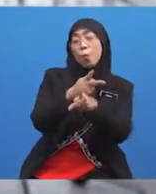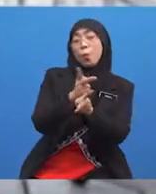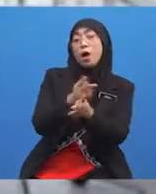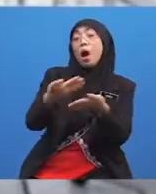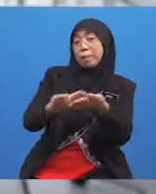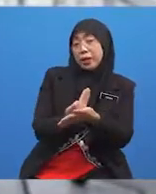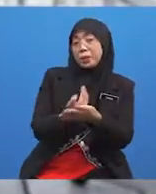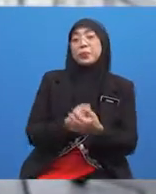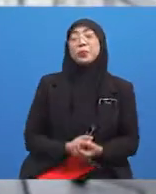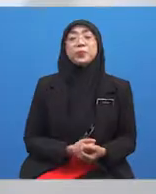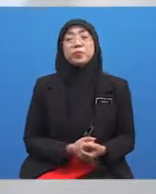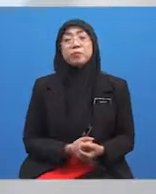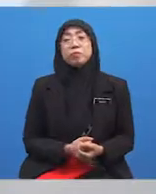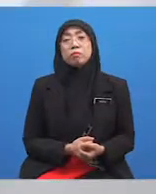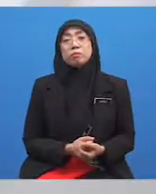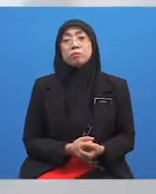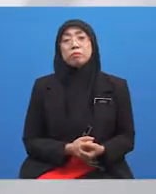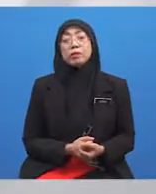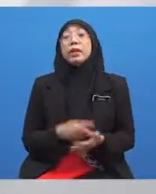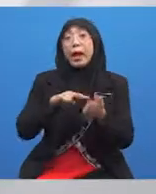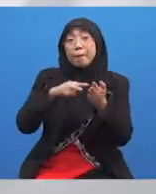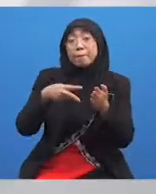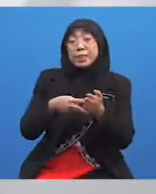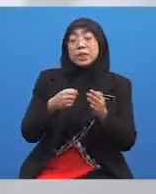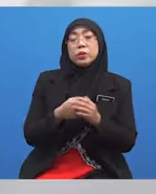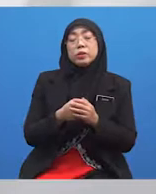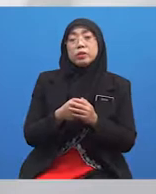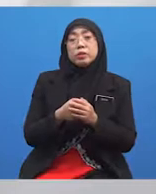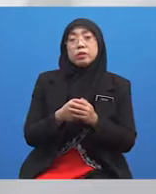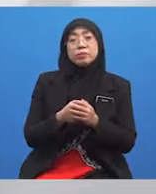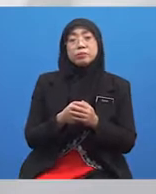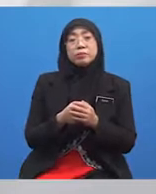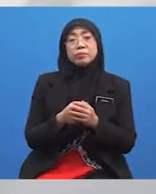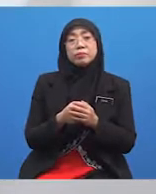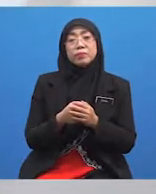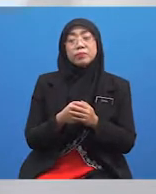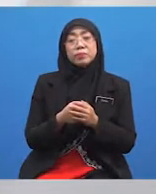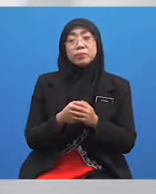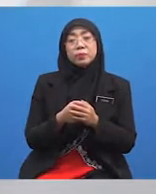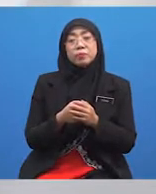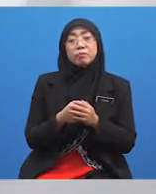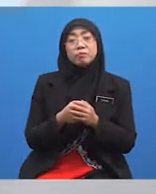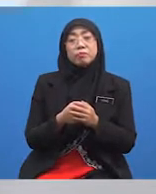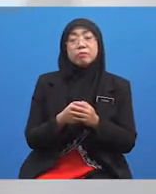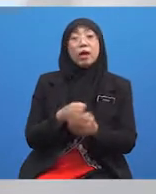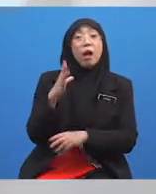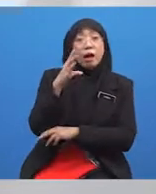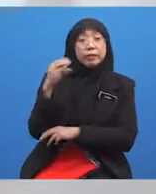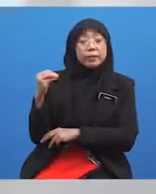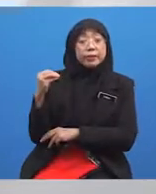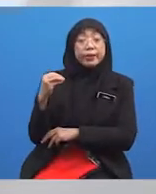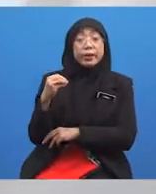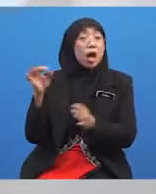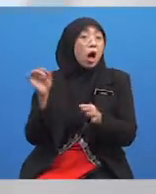baharu? Proses pembelian produk baharu merujuk kepada syarikat yang mewujudkan produk yang